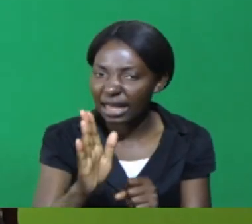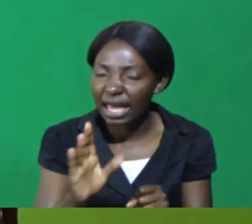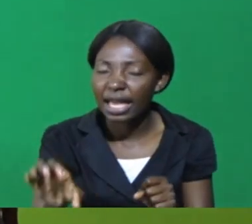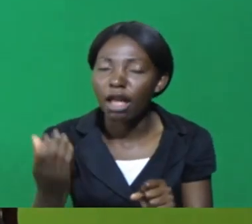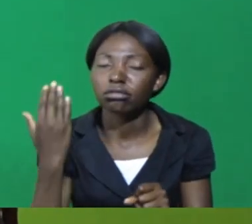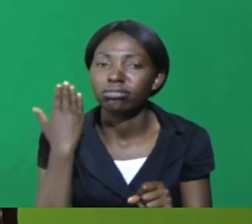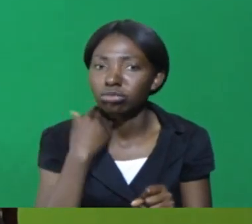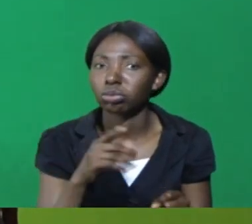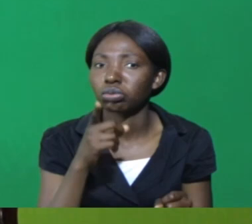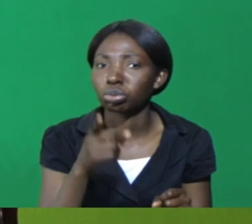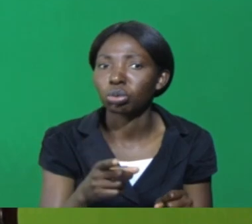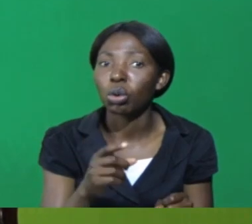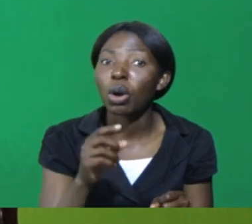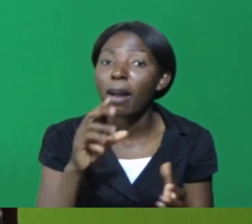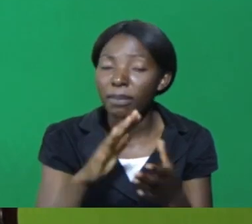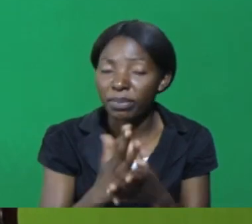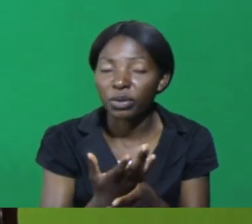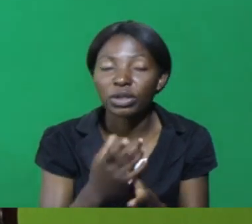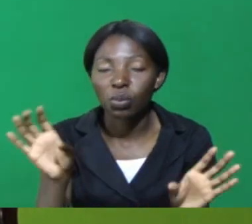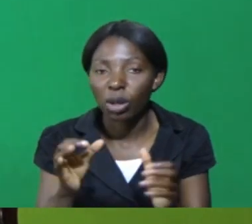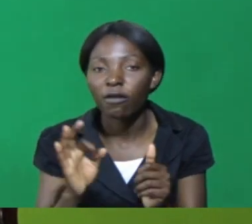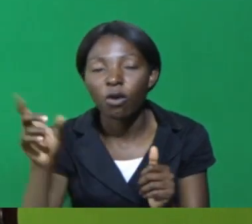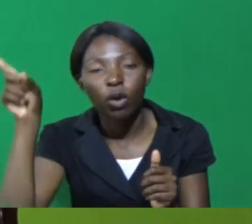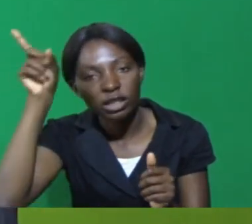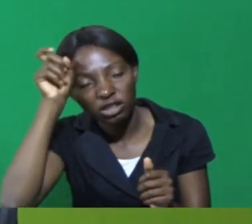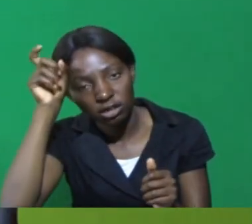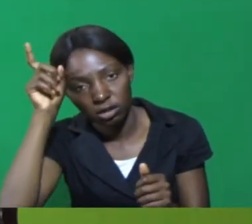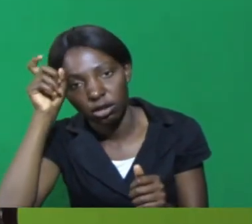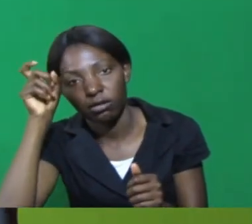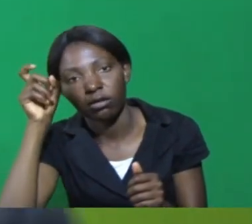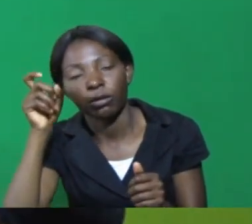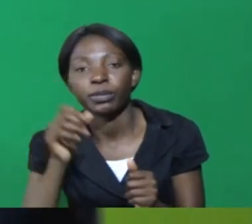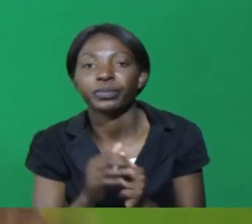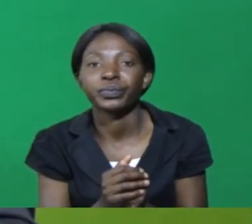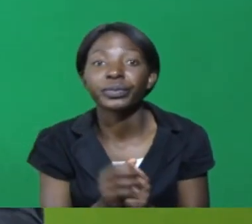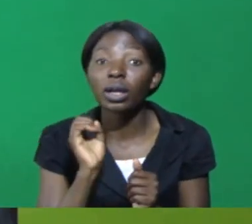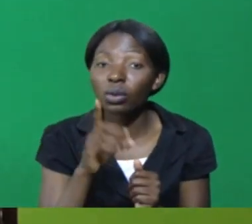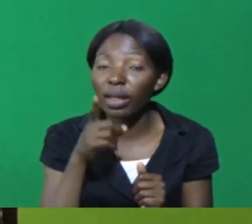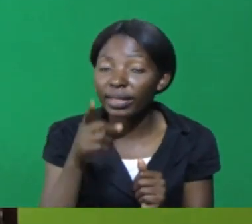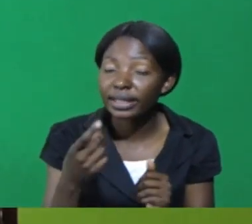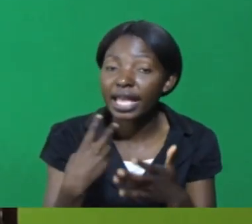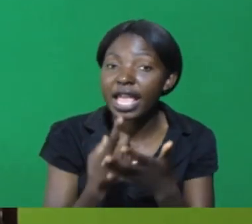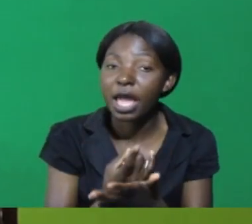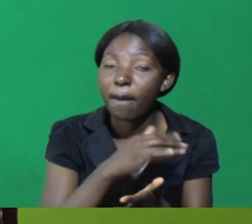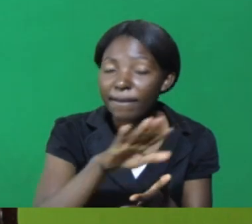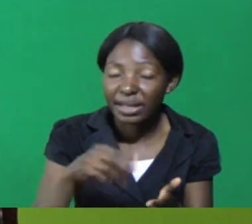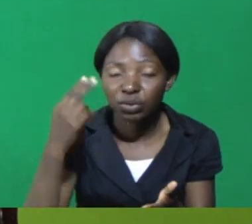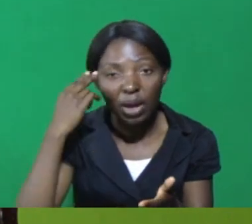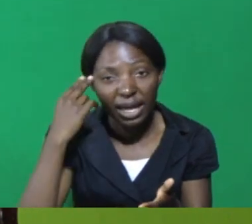waari kumiririra haasi Mwari, haasi munyai waMwari, asi anoshandirawo rimwe divi rinorwisana